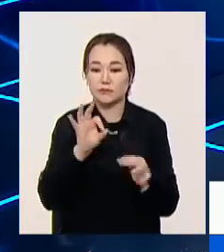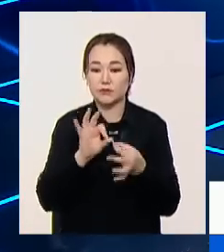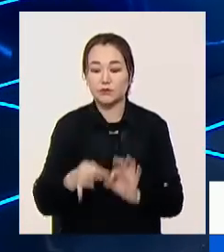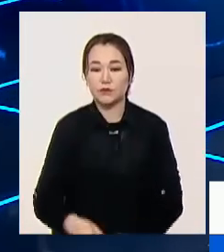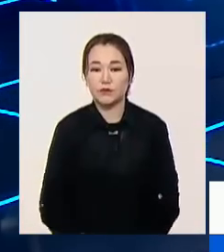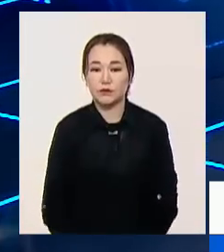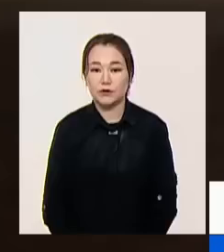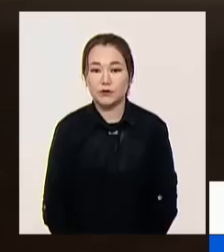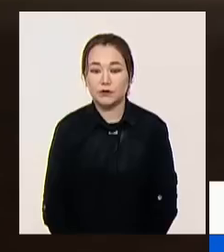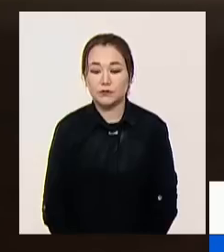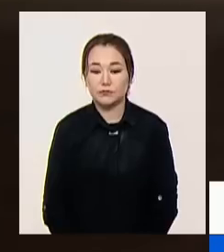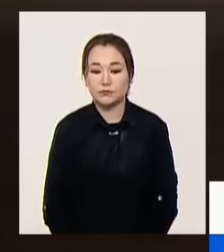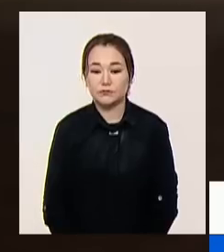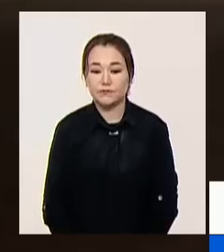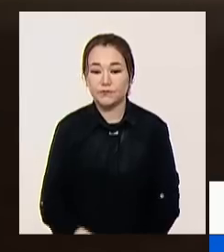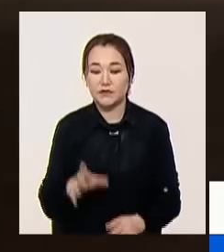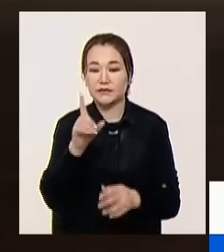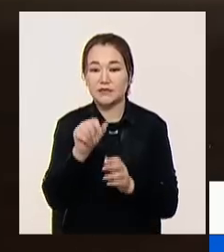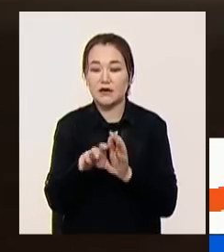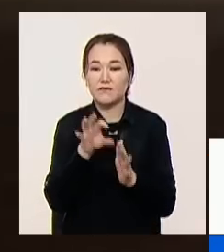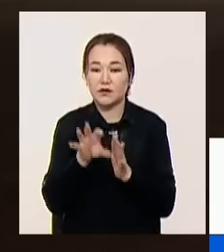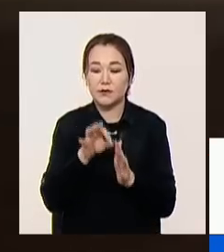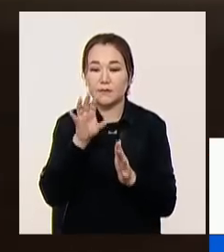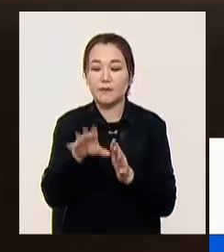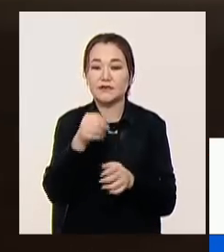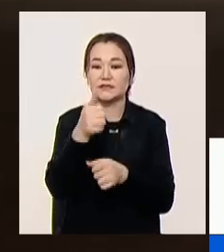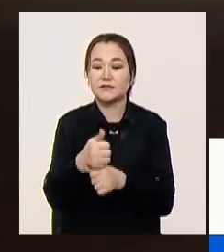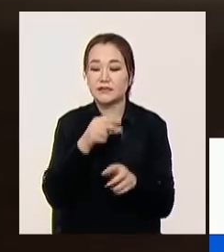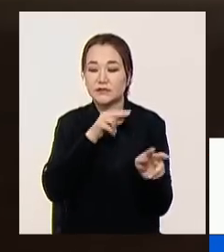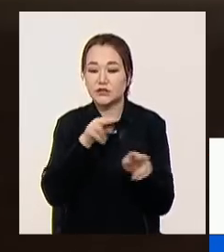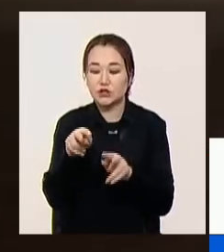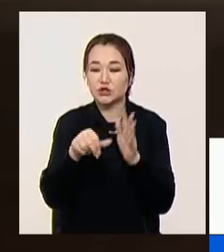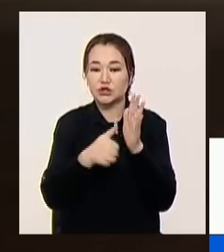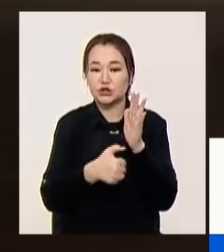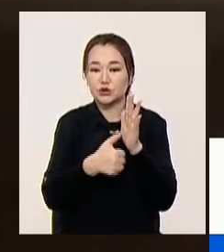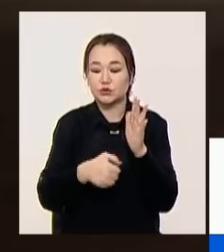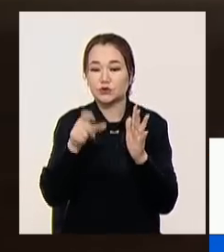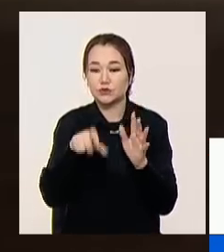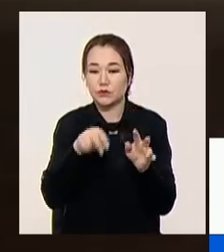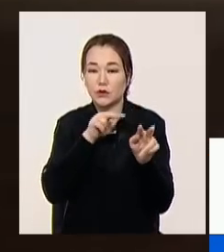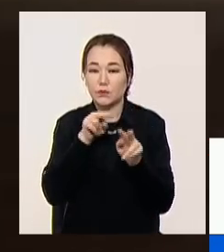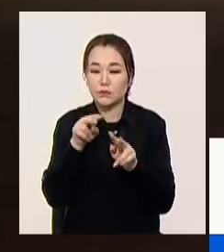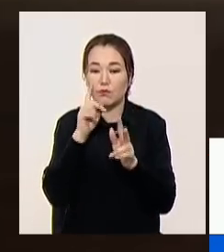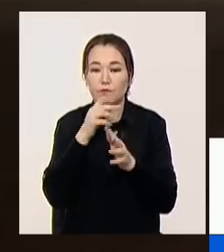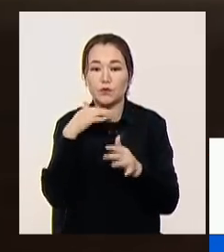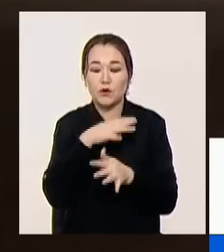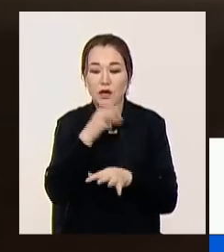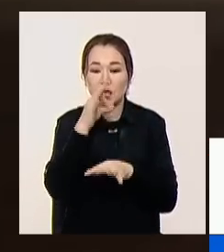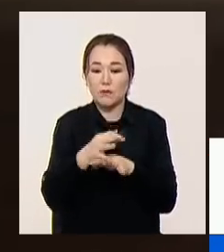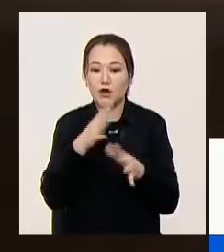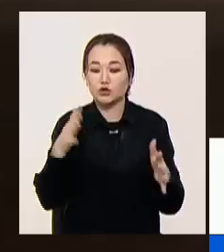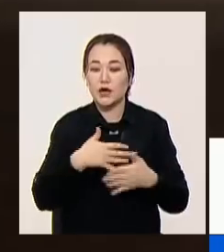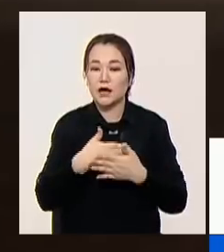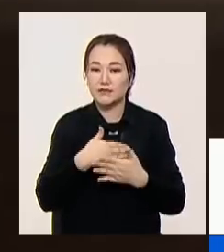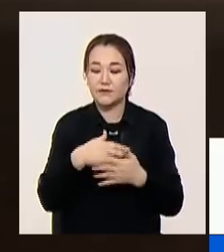подробнее. За выборами президента в Казахстане следили около 600 наблюдателей. Многие отметили большую